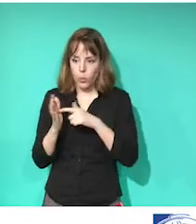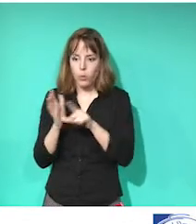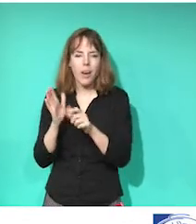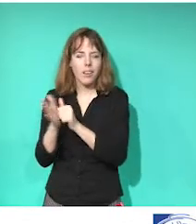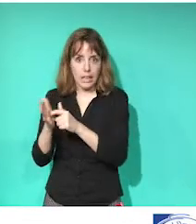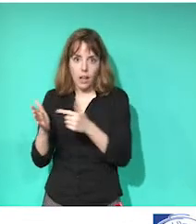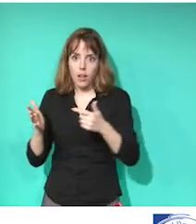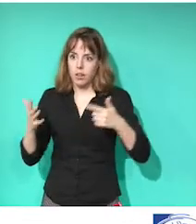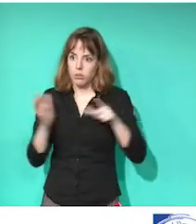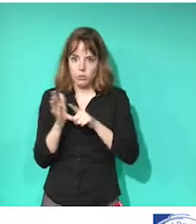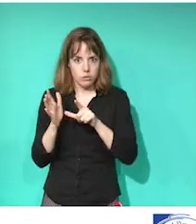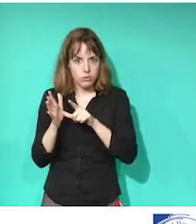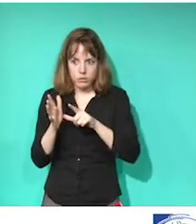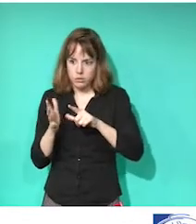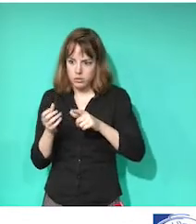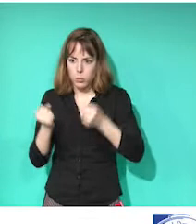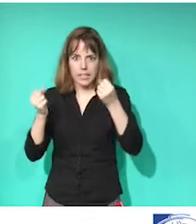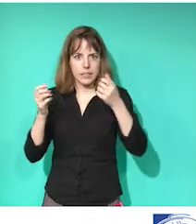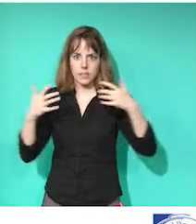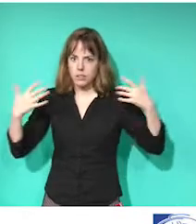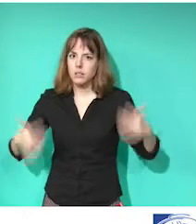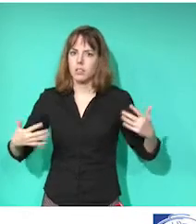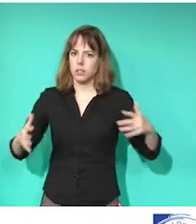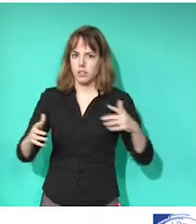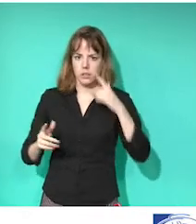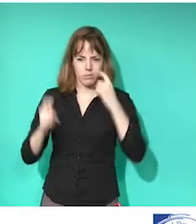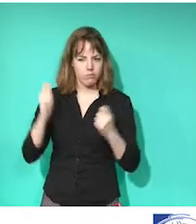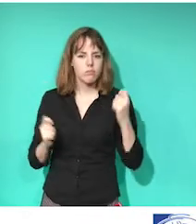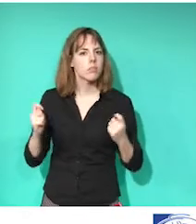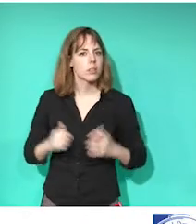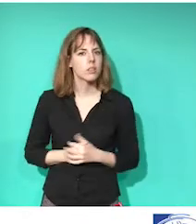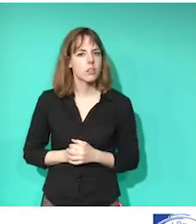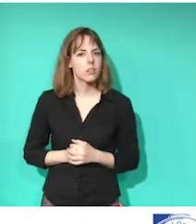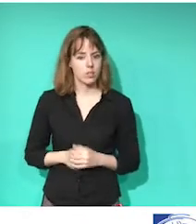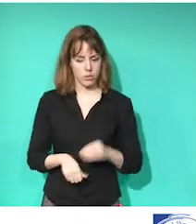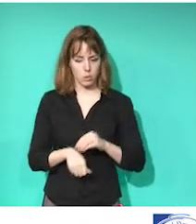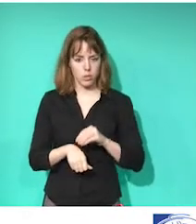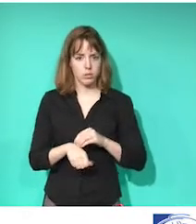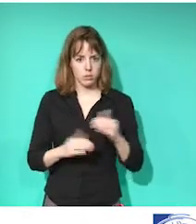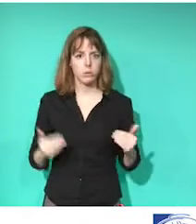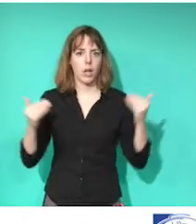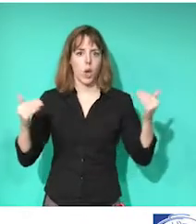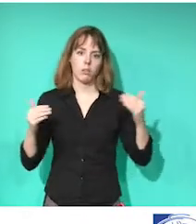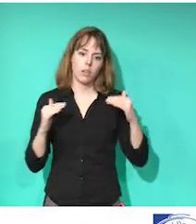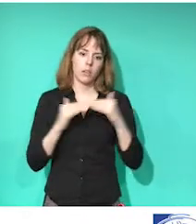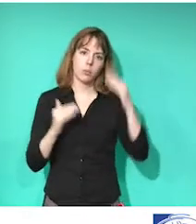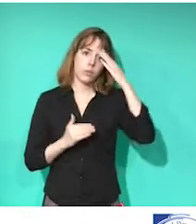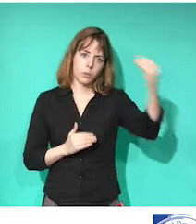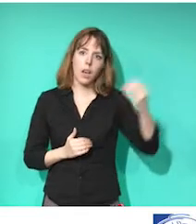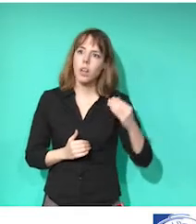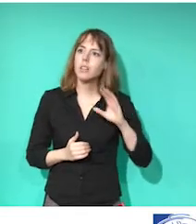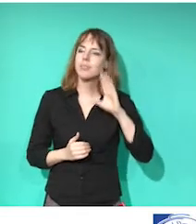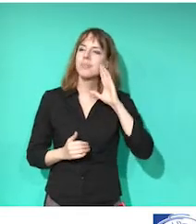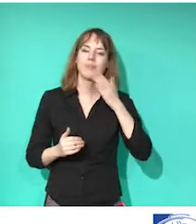donc, le droit est fondamental. Et juste, je voudrais dire cela, c'est que le Conseil supérieur de l'égalité professionnelle, dont je salue les membres présents dans la